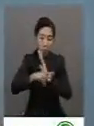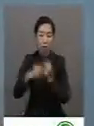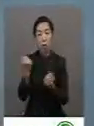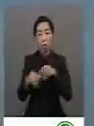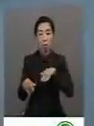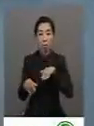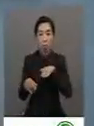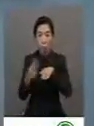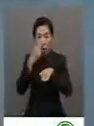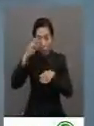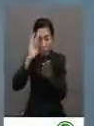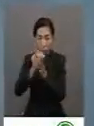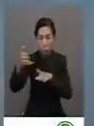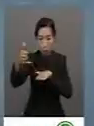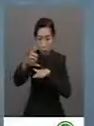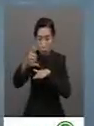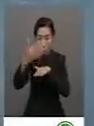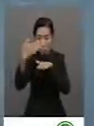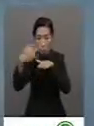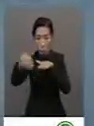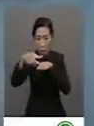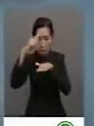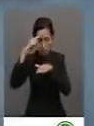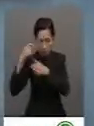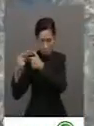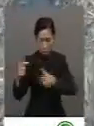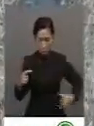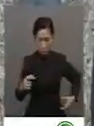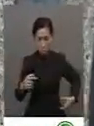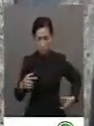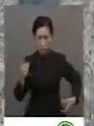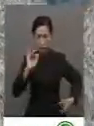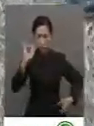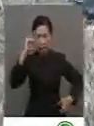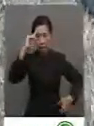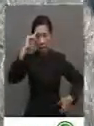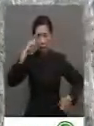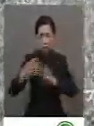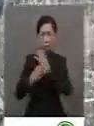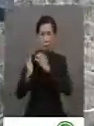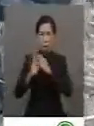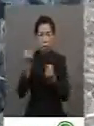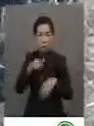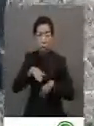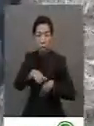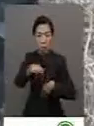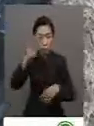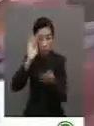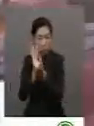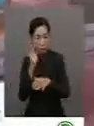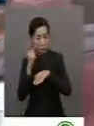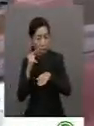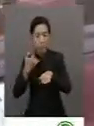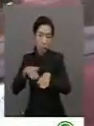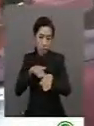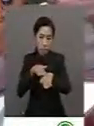าดเข็มขัดนิรภัยกลัวตำรวจจะจับปรับครับเลยตัดสินใจแหกด่านท้ายที่สุดตำรวจก็ไล่ตามนะครับไล่กว